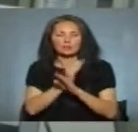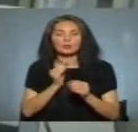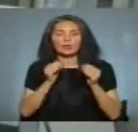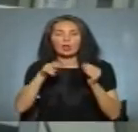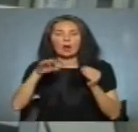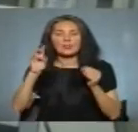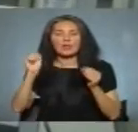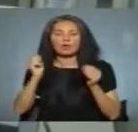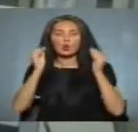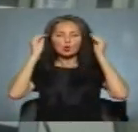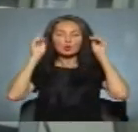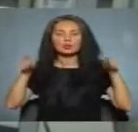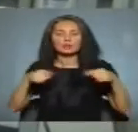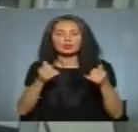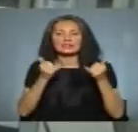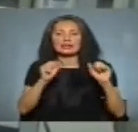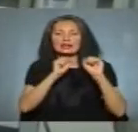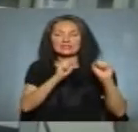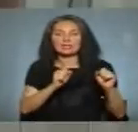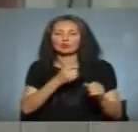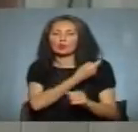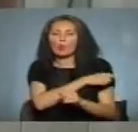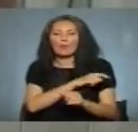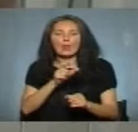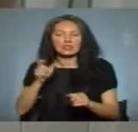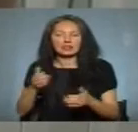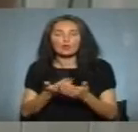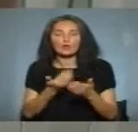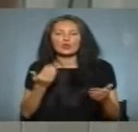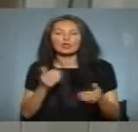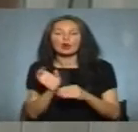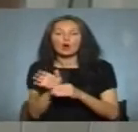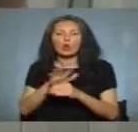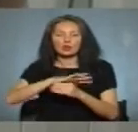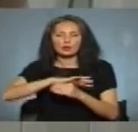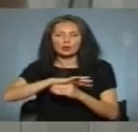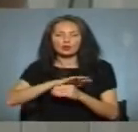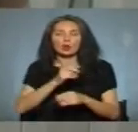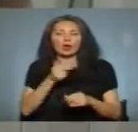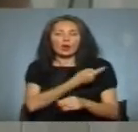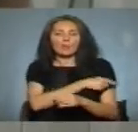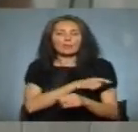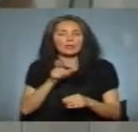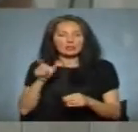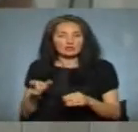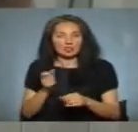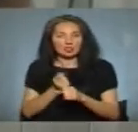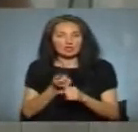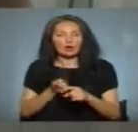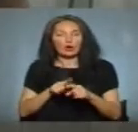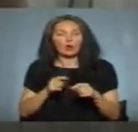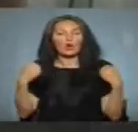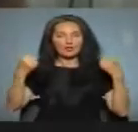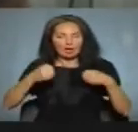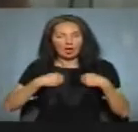створили насамперед для захисту медиків від коронавірусу. Працівник, який одягне такий пневмошолом при шпиталізації хворого